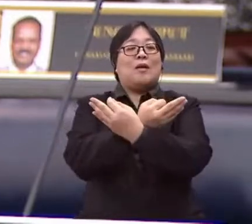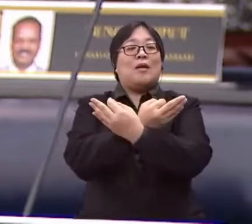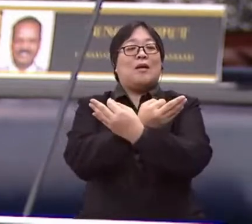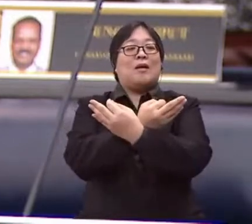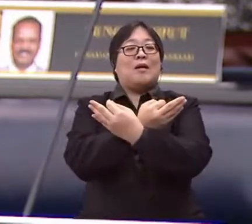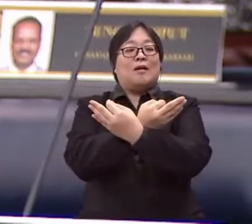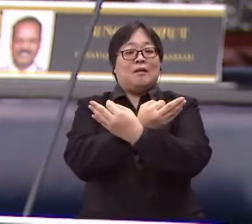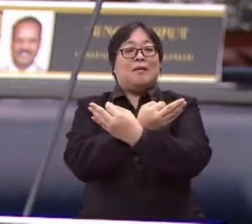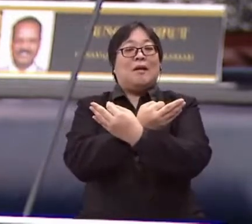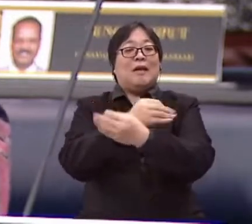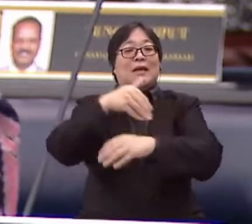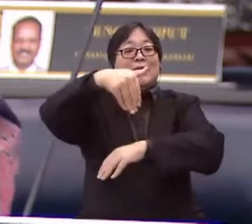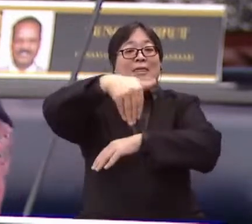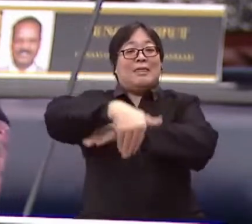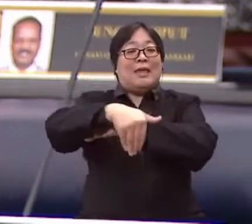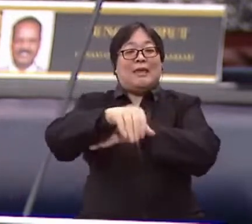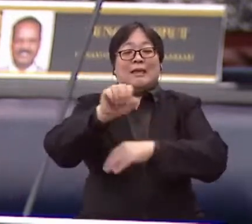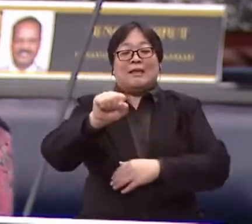sebuah